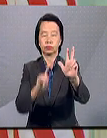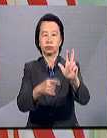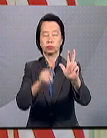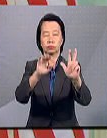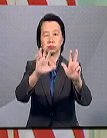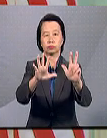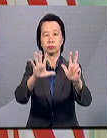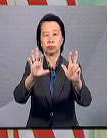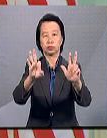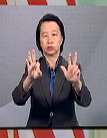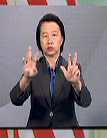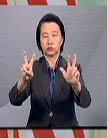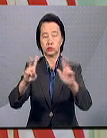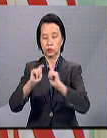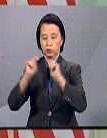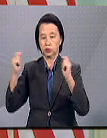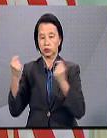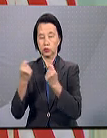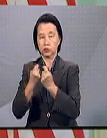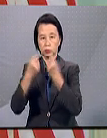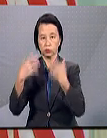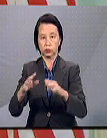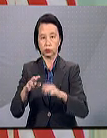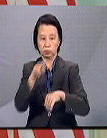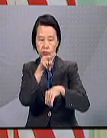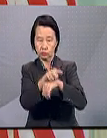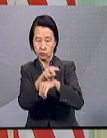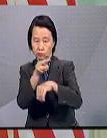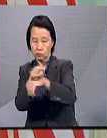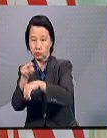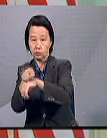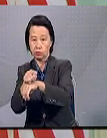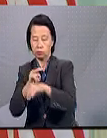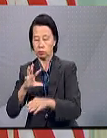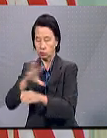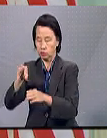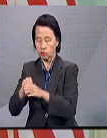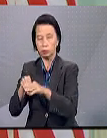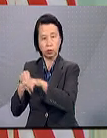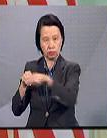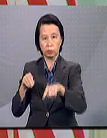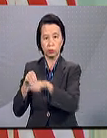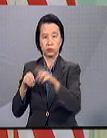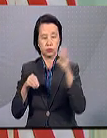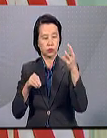3,592 pasukan pematuhan telah membuat pemantauan yang melibatkan seramai